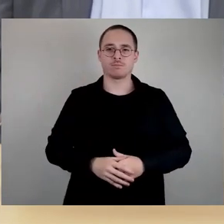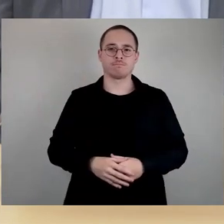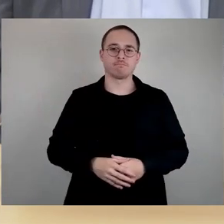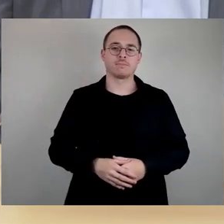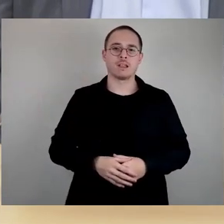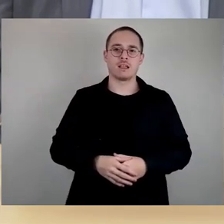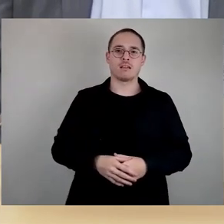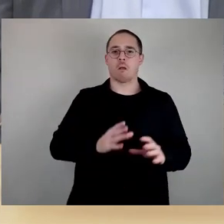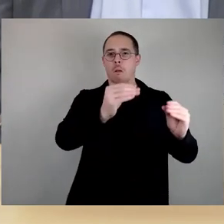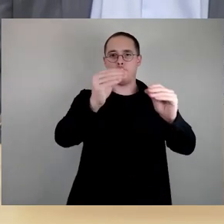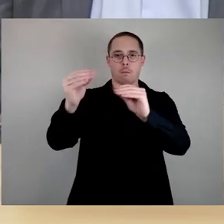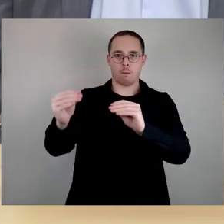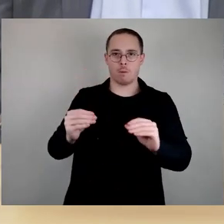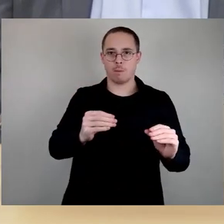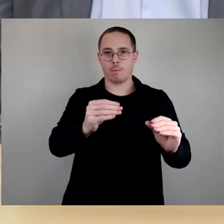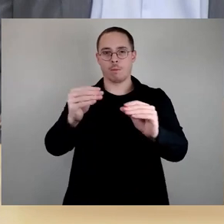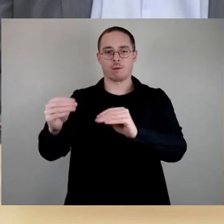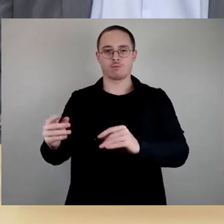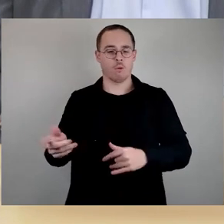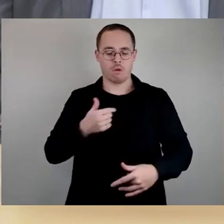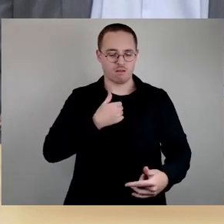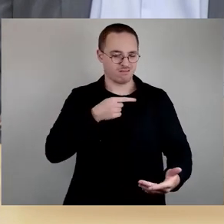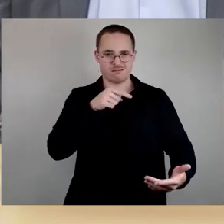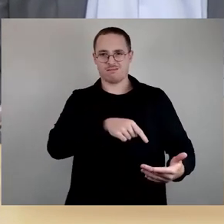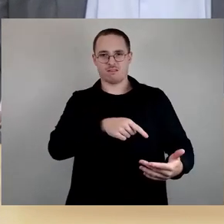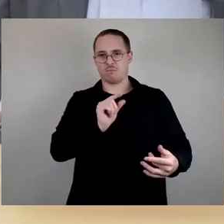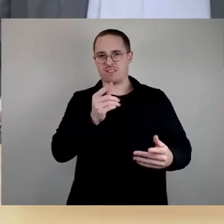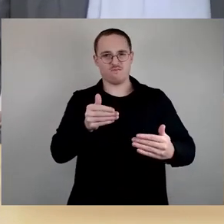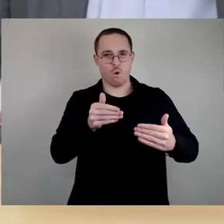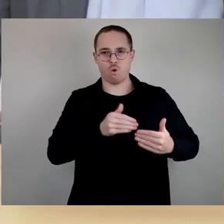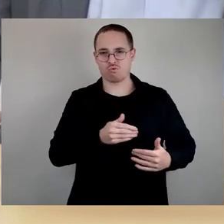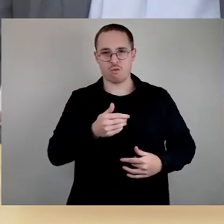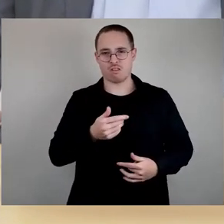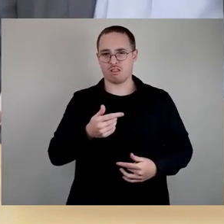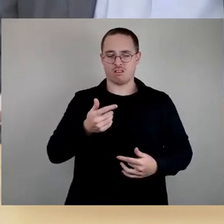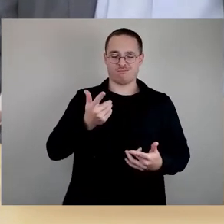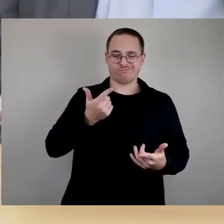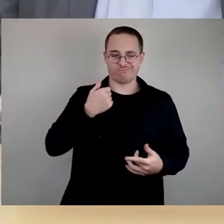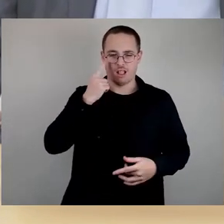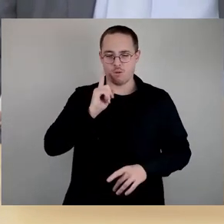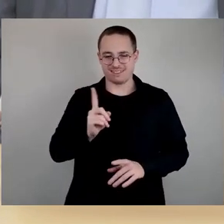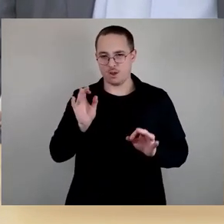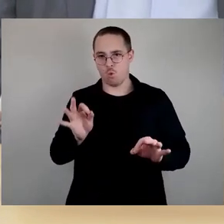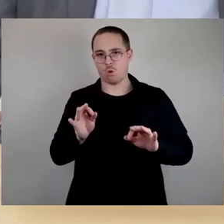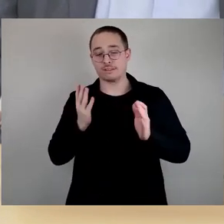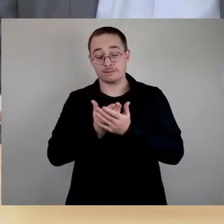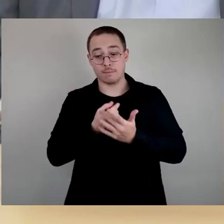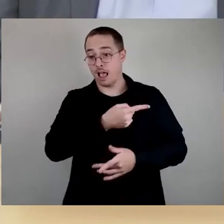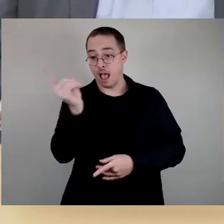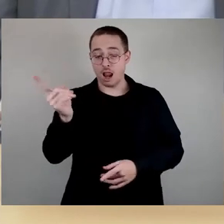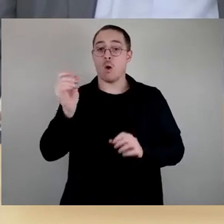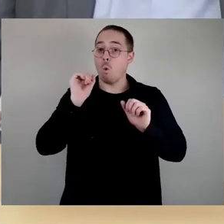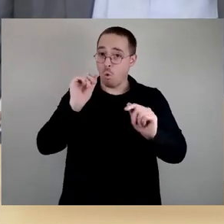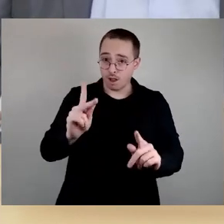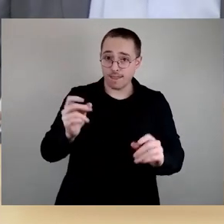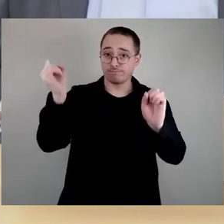Also mir fällt schwer, hier was Sinnfälliges vorzuziehen, Ihnen auch vorzuschlagen. Insoweit, wenn Sie nichts dagegen haben,